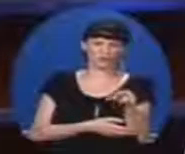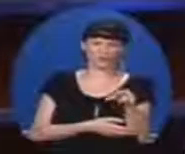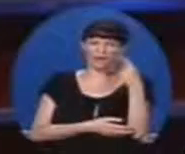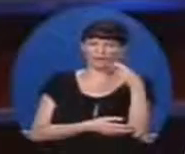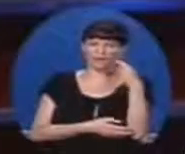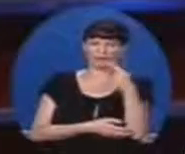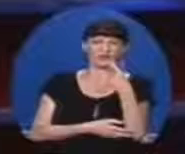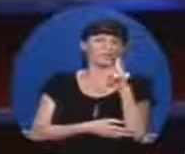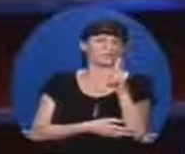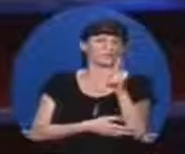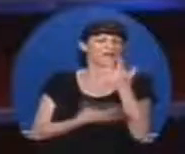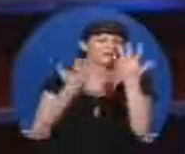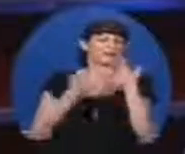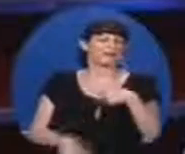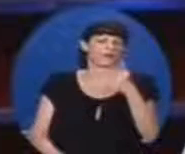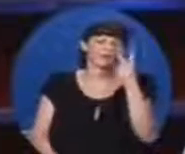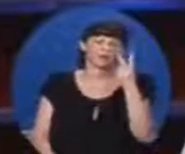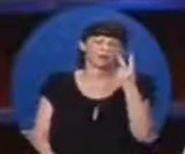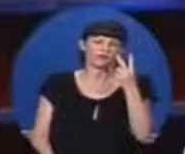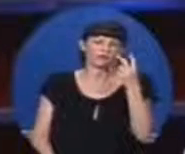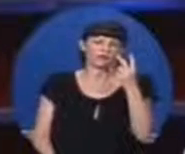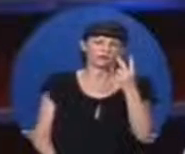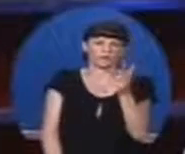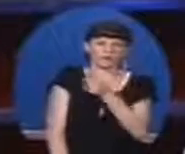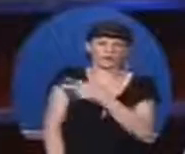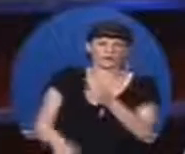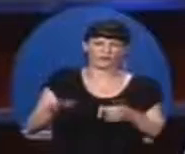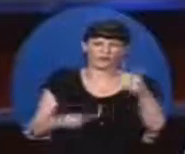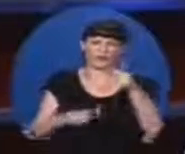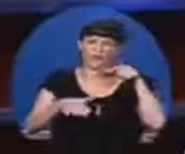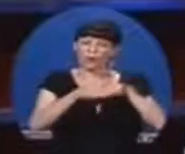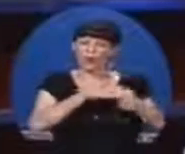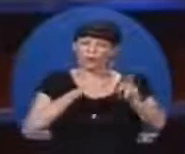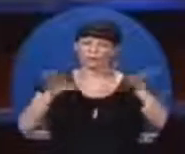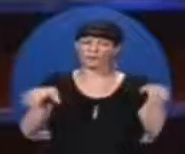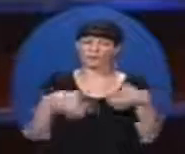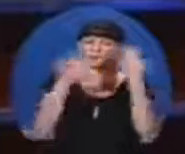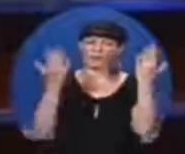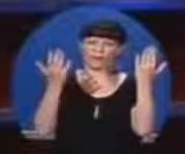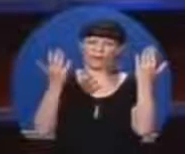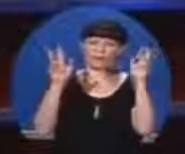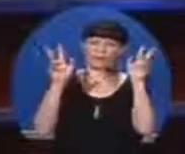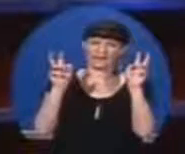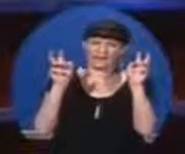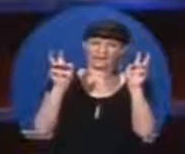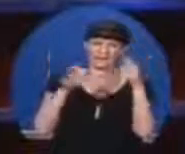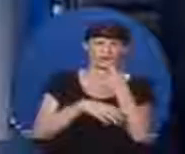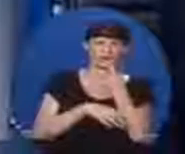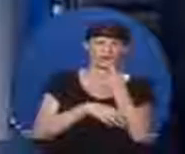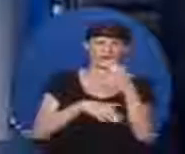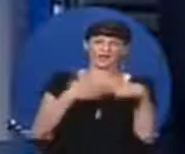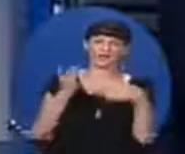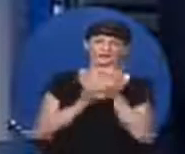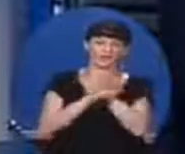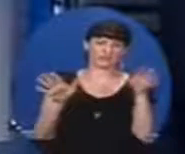ניצב בורח עם תחתונים וגופייה בבוקר, כשפתאום פרסמו תמונות שלו בבית של חשוד? אין דבר כזה. זה הגיוני אגב, כאילו אנחנו